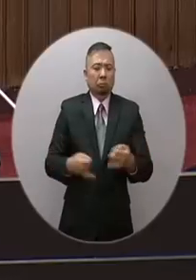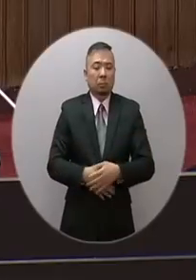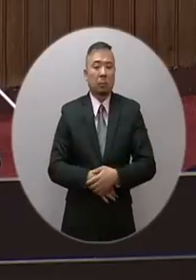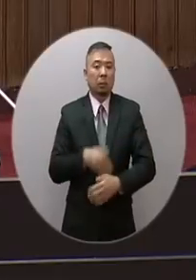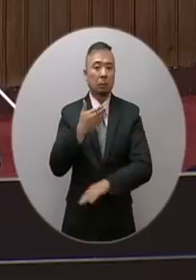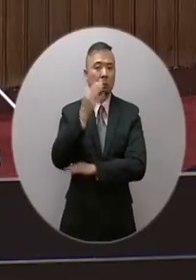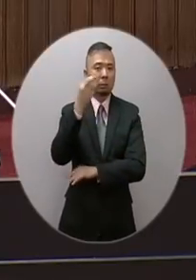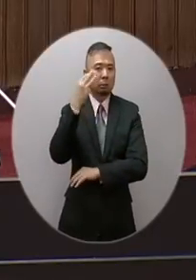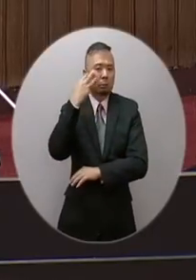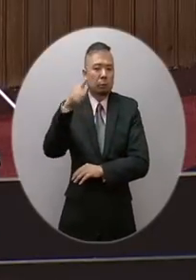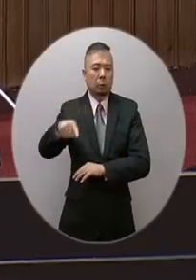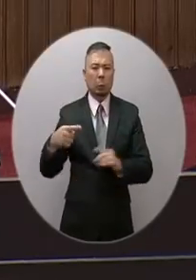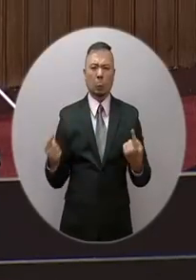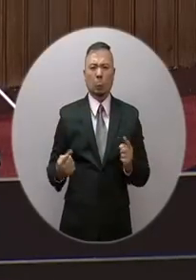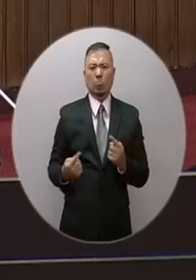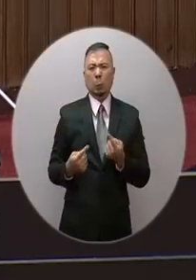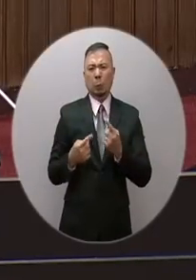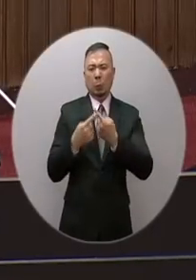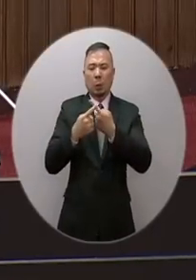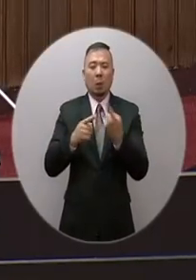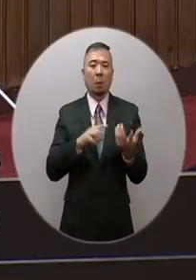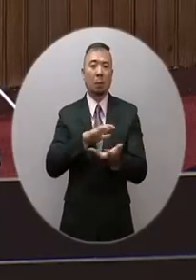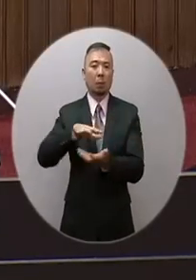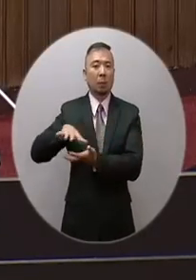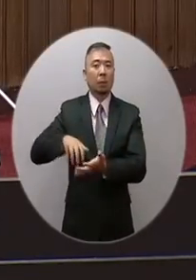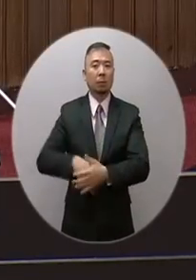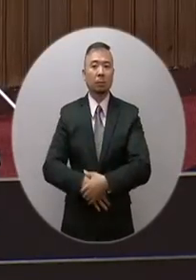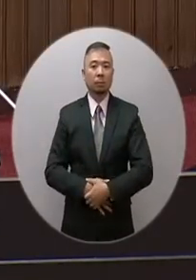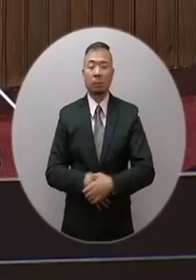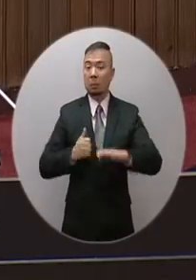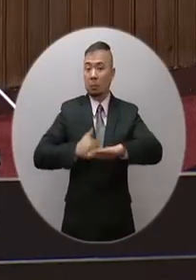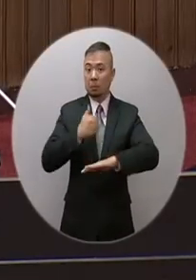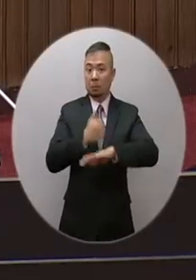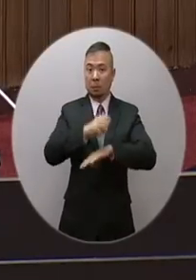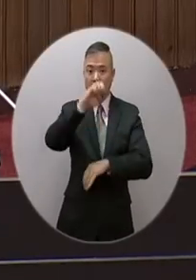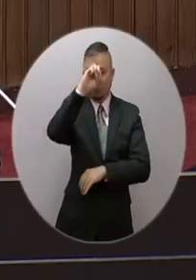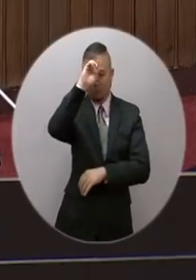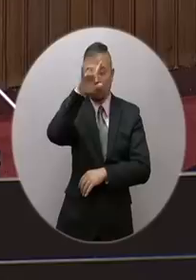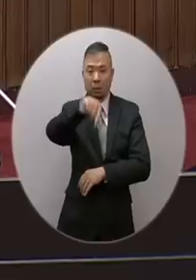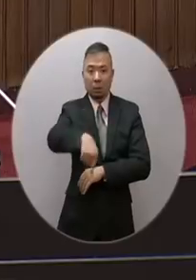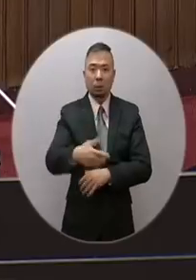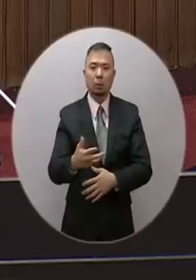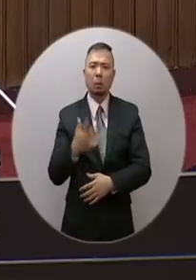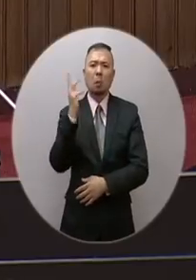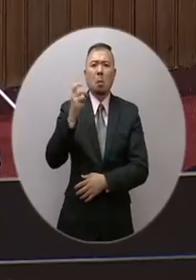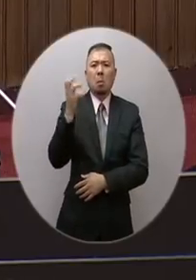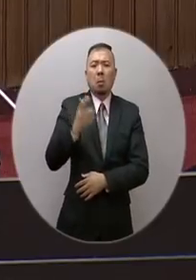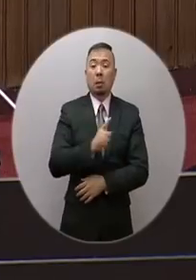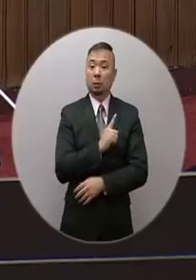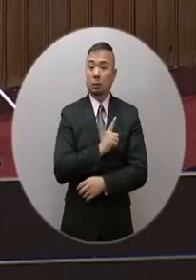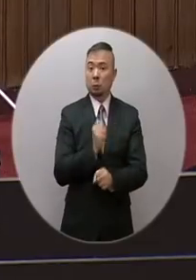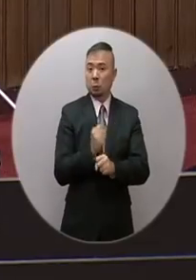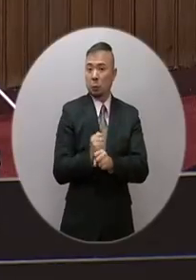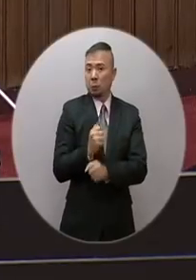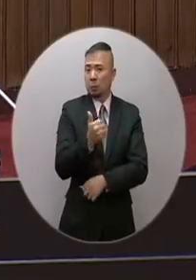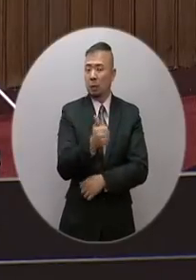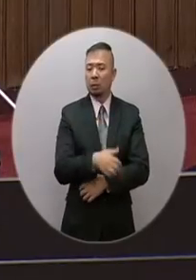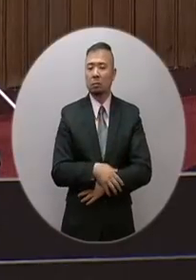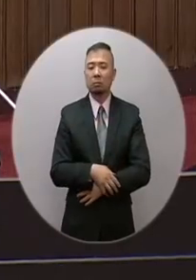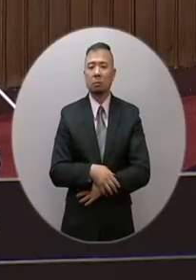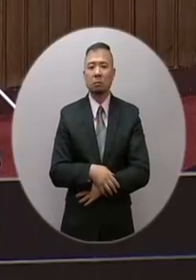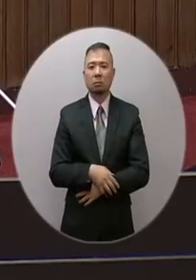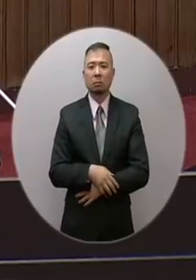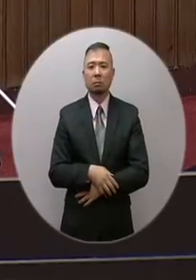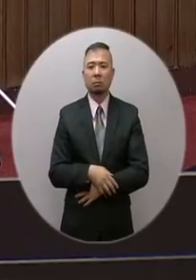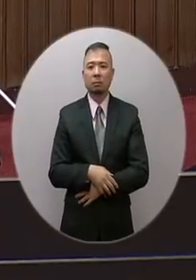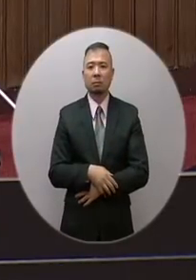更不稳。执政党为政绩辩解之余，似乎有太多源于完全执政